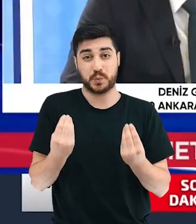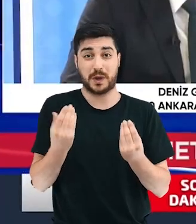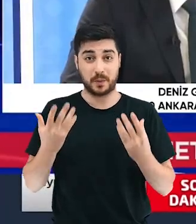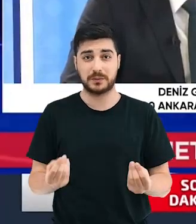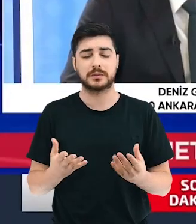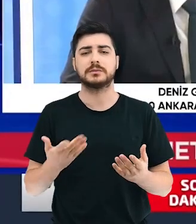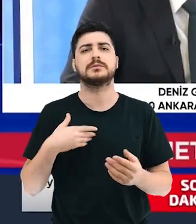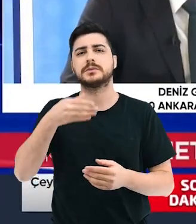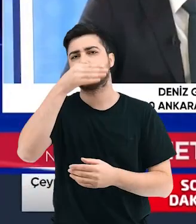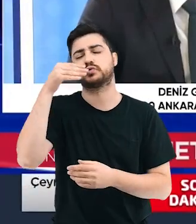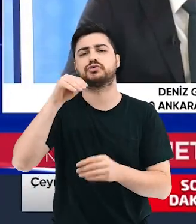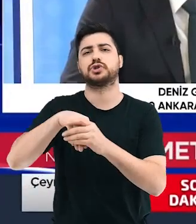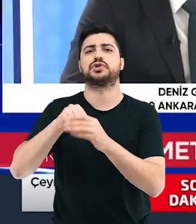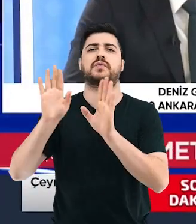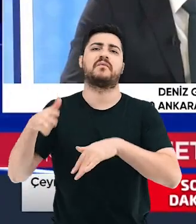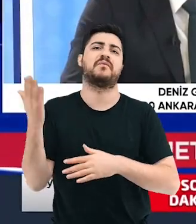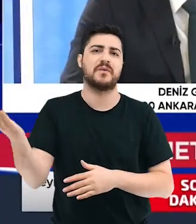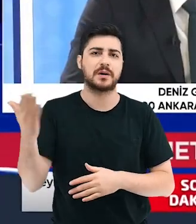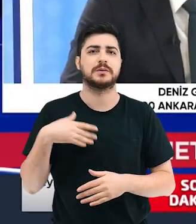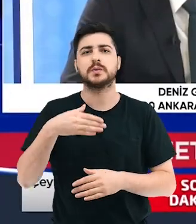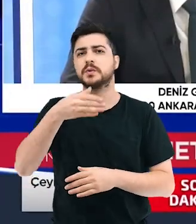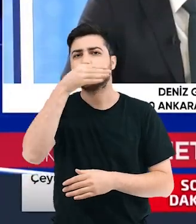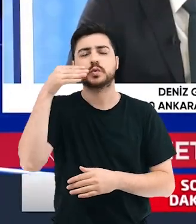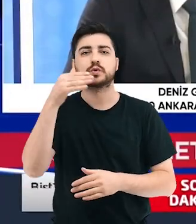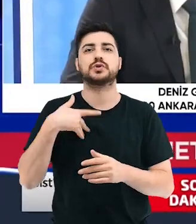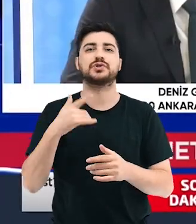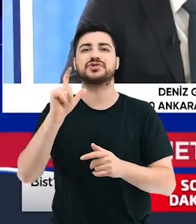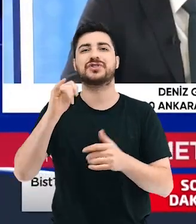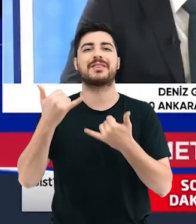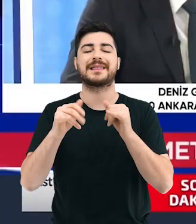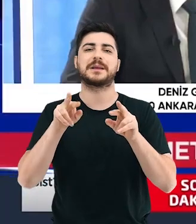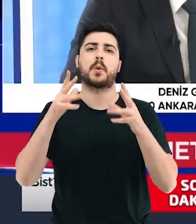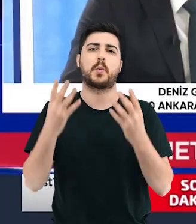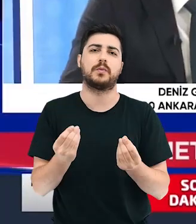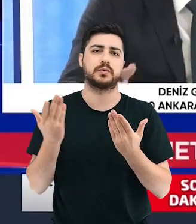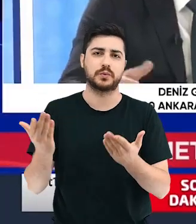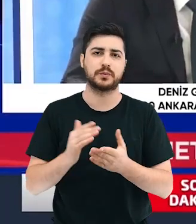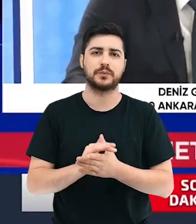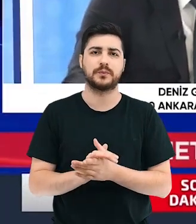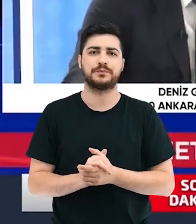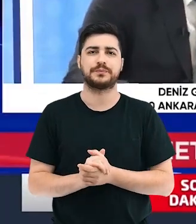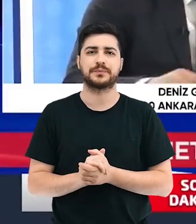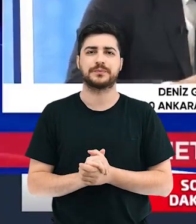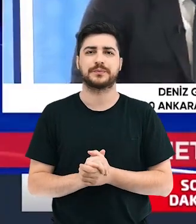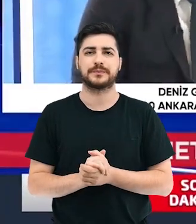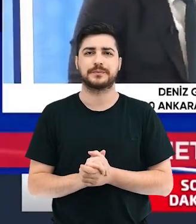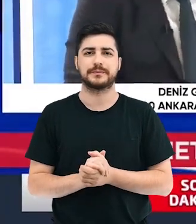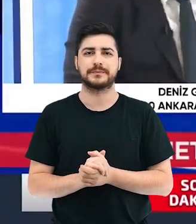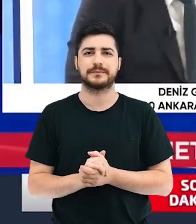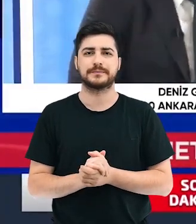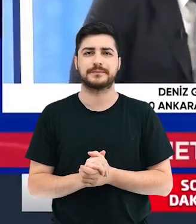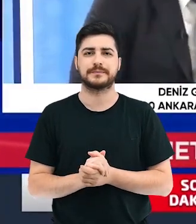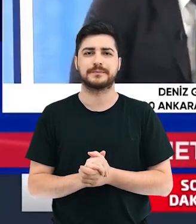demokrasi getirdi. Amerika Afganistan'a da barış getirdi. Bak ne güzel oldu. Bir uyuşturucu cenneti oldu. Bir uyuşturucu cennetine döndürdü.